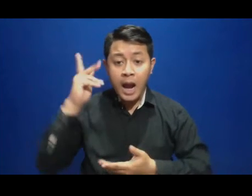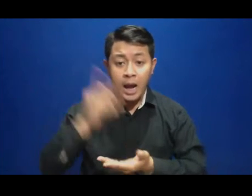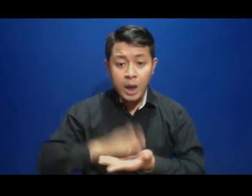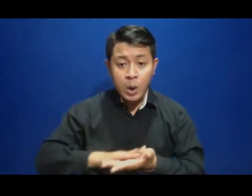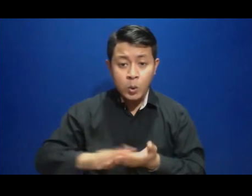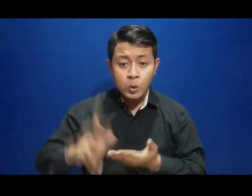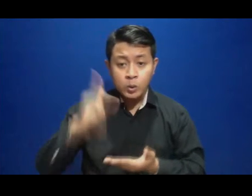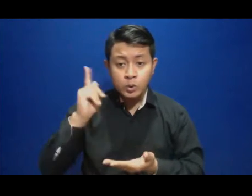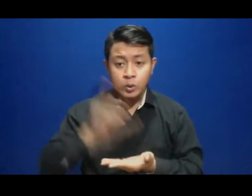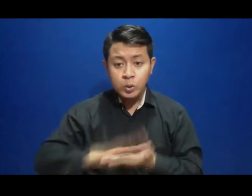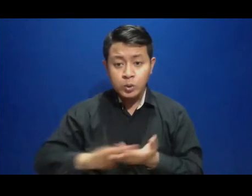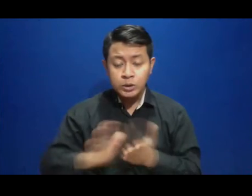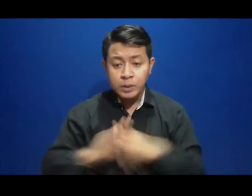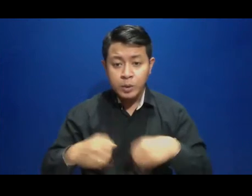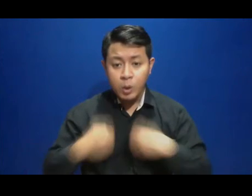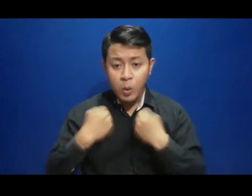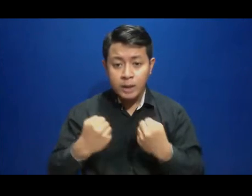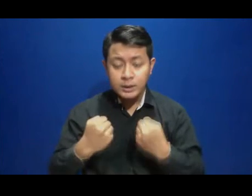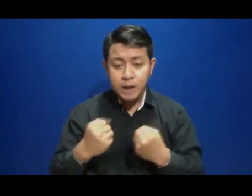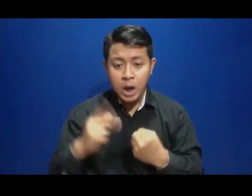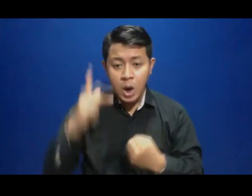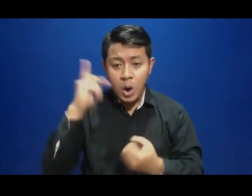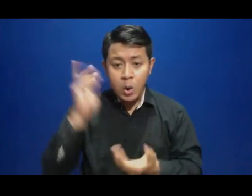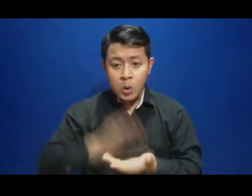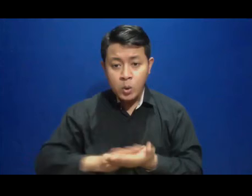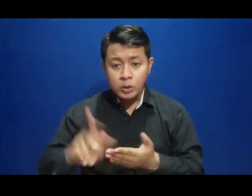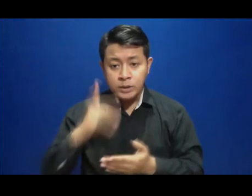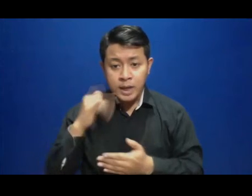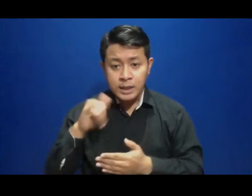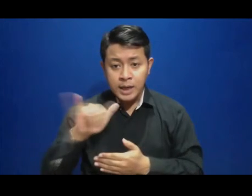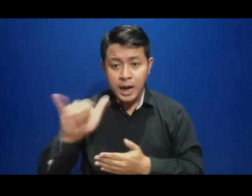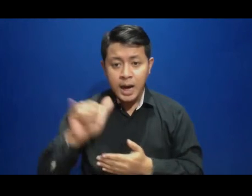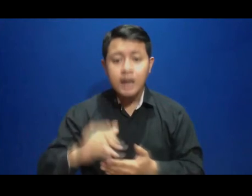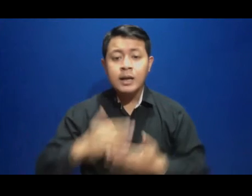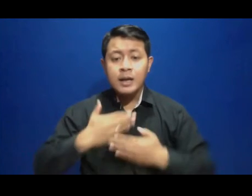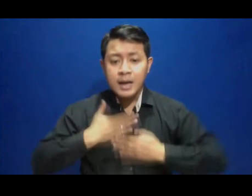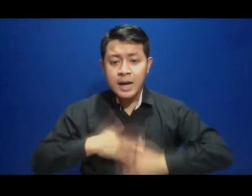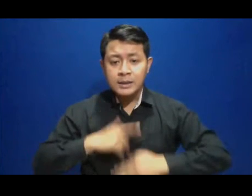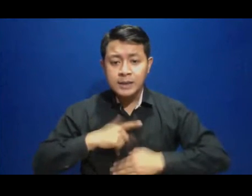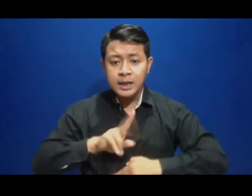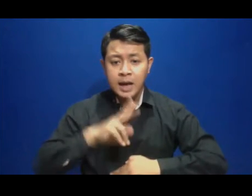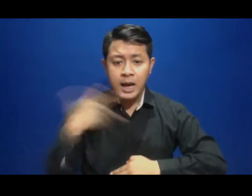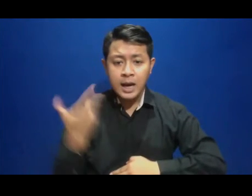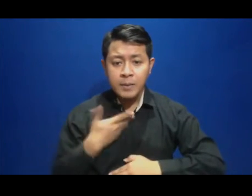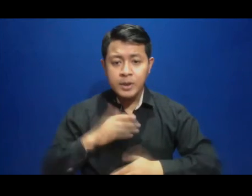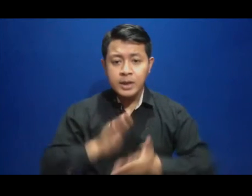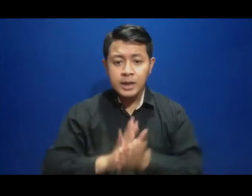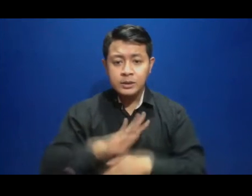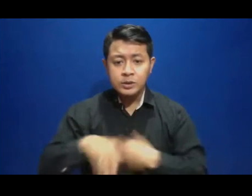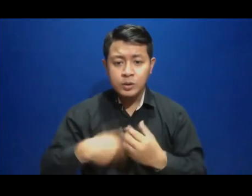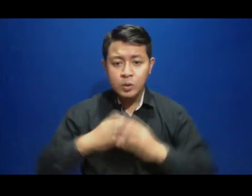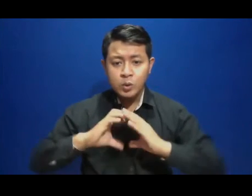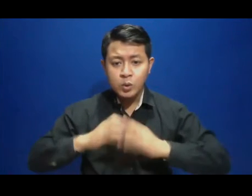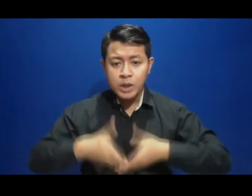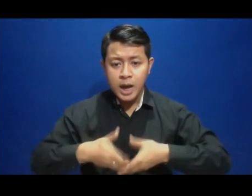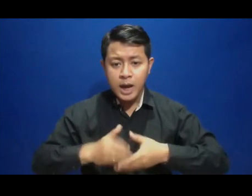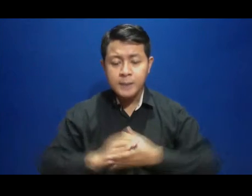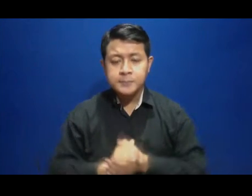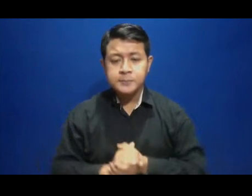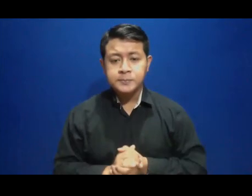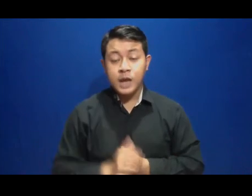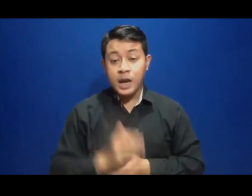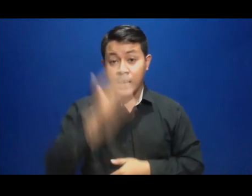yang kudus, kudus dan berkuasa, kudus dan kekal, kasihanilah kami dan seluruh dunia.